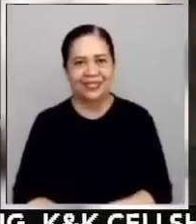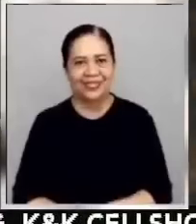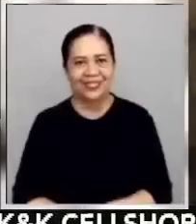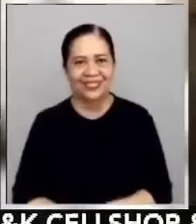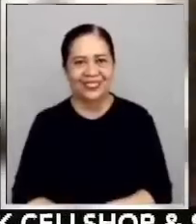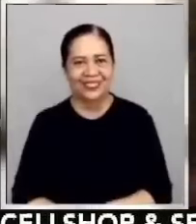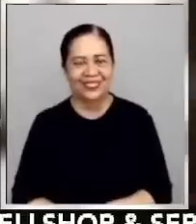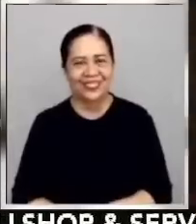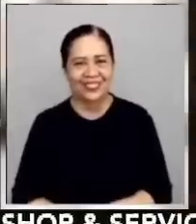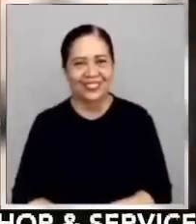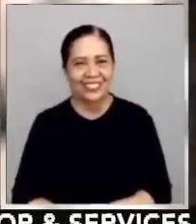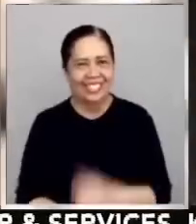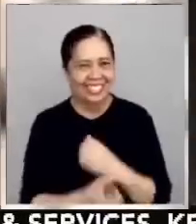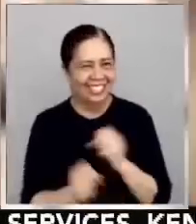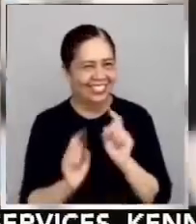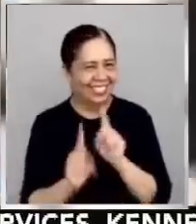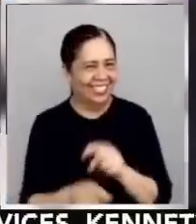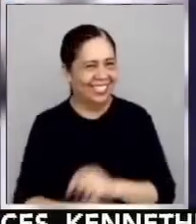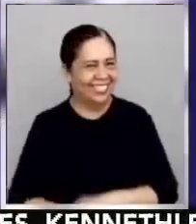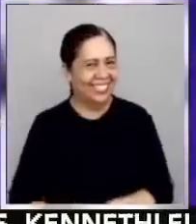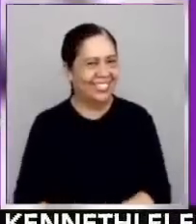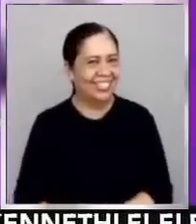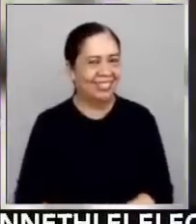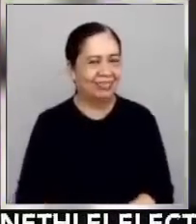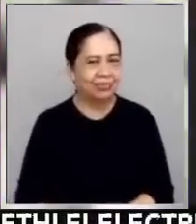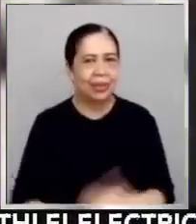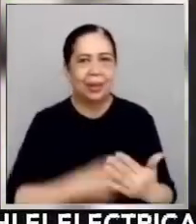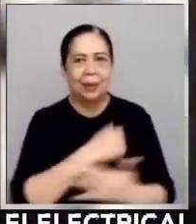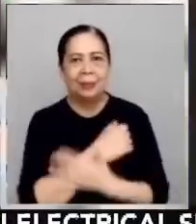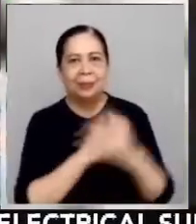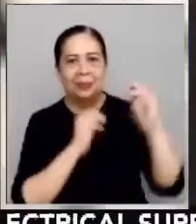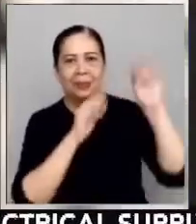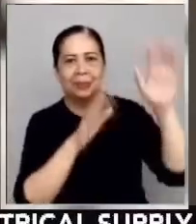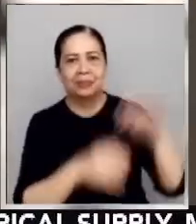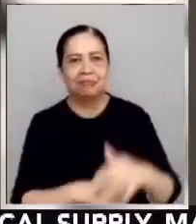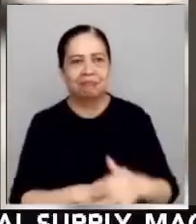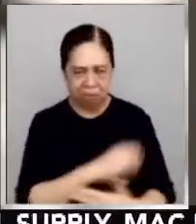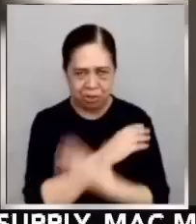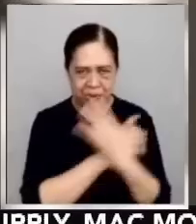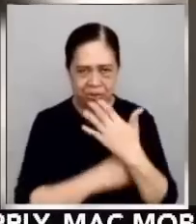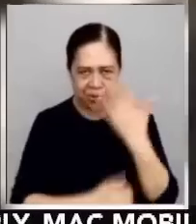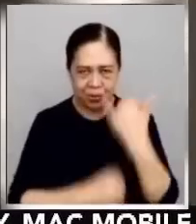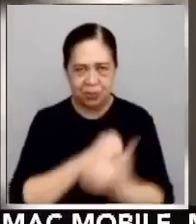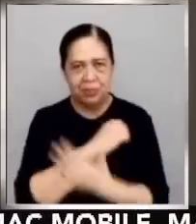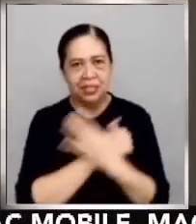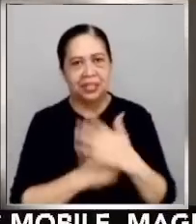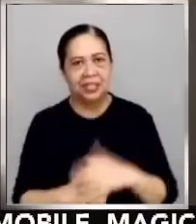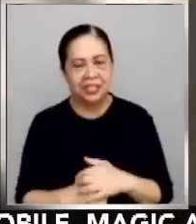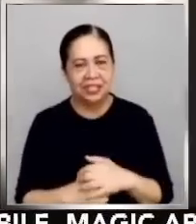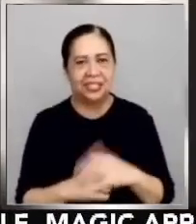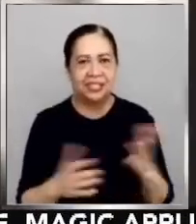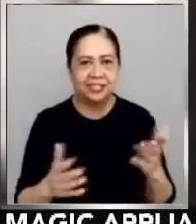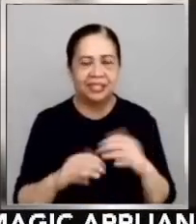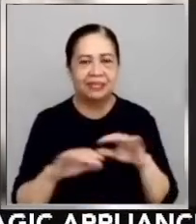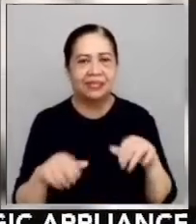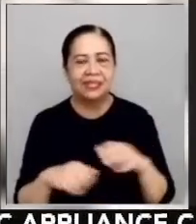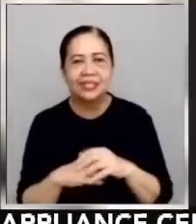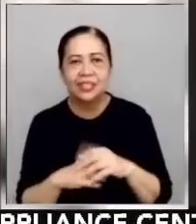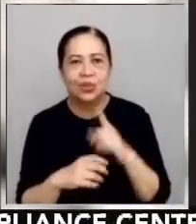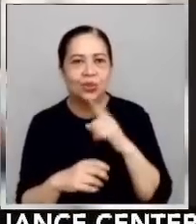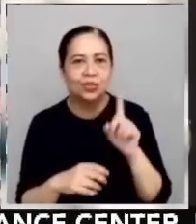Safe answer. Beach or mountain? Beach. Bakit beach? Dagat. Ano unang mong dadalhin?